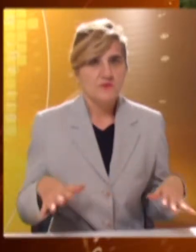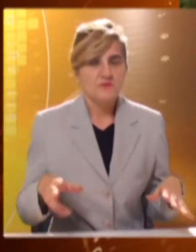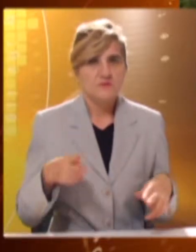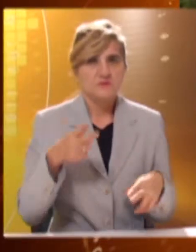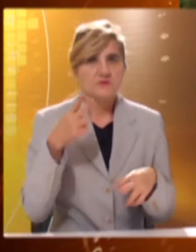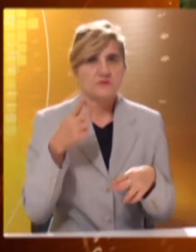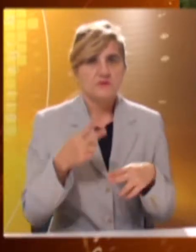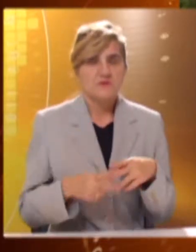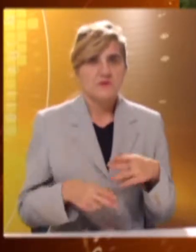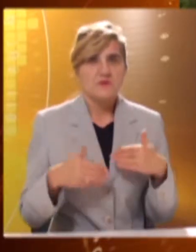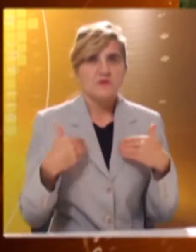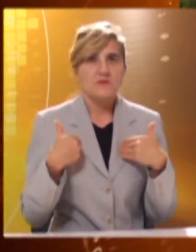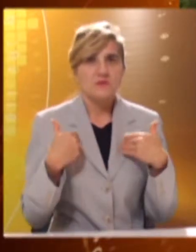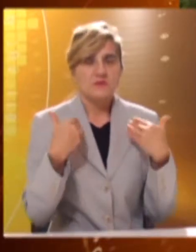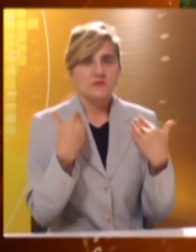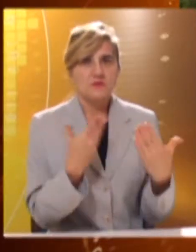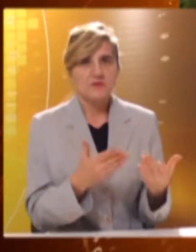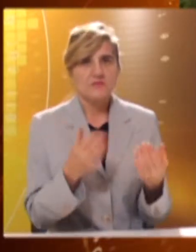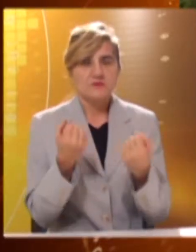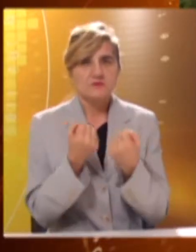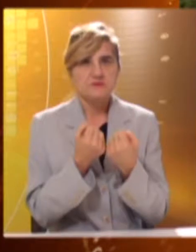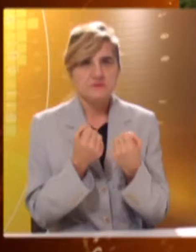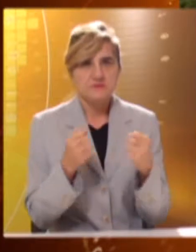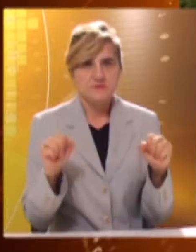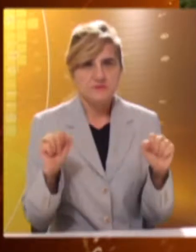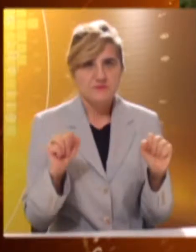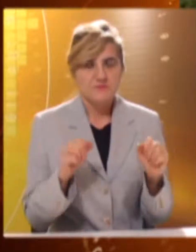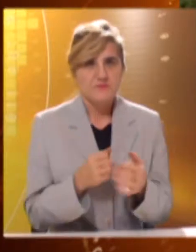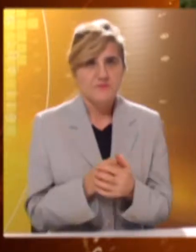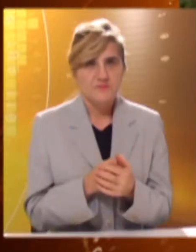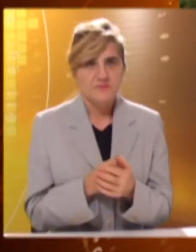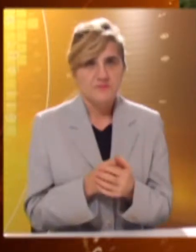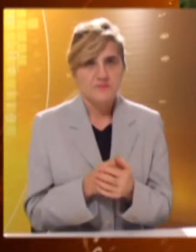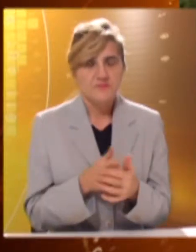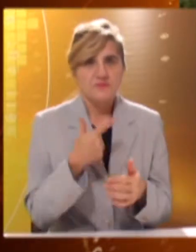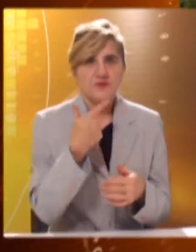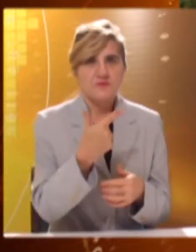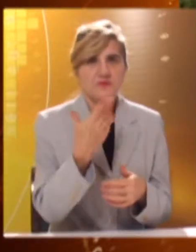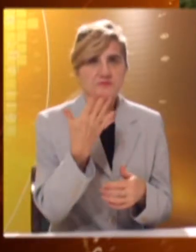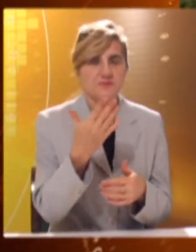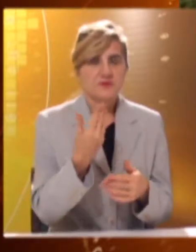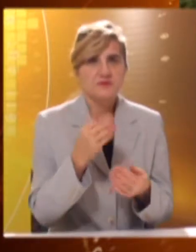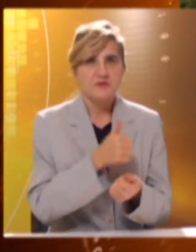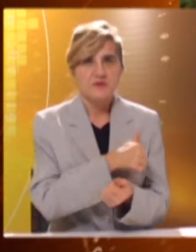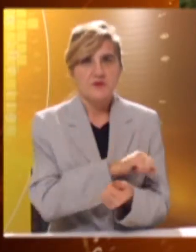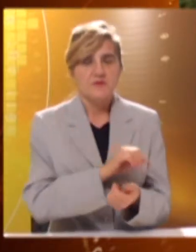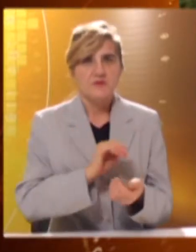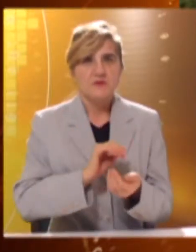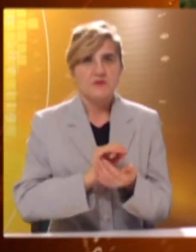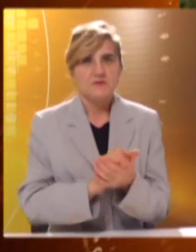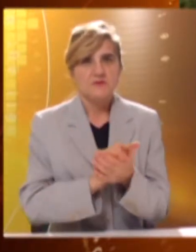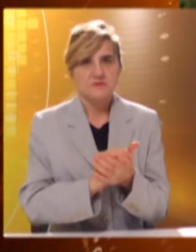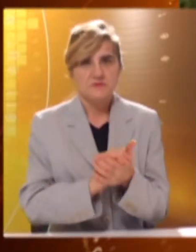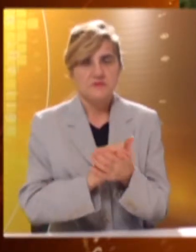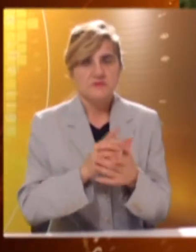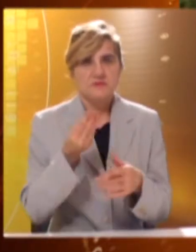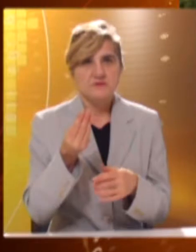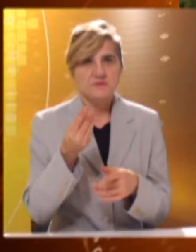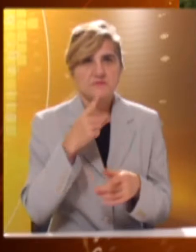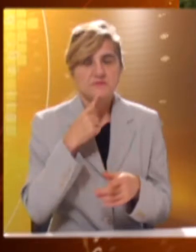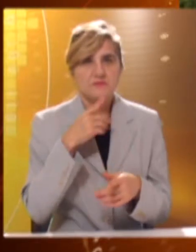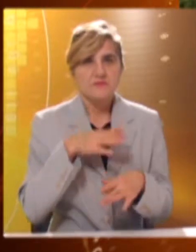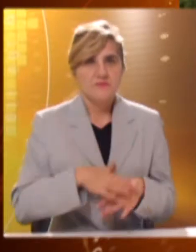populacija konačno bila svoja na svome. A što se tiče 25 godina saradnje Bunjevačkog kulturnog centra,